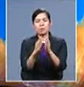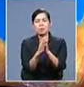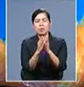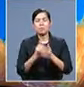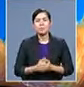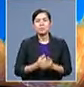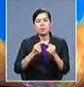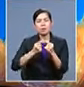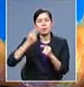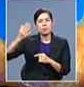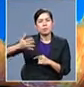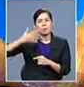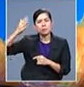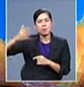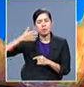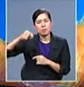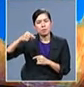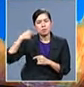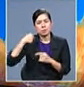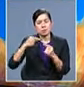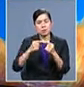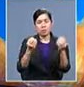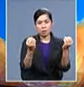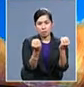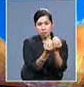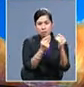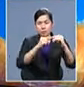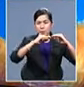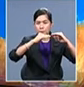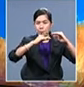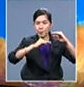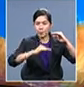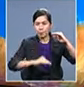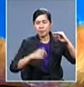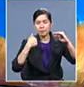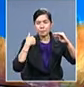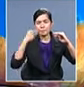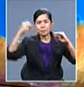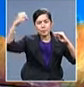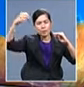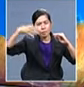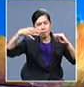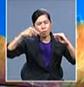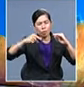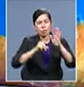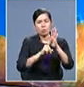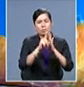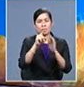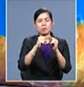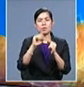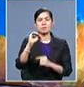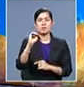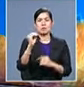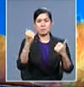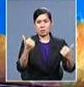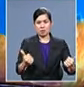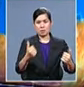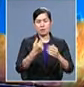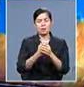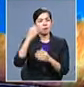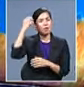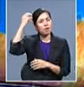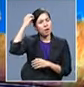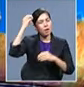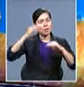ายุฤดูร้อนในบริเวณนี้ทำให้ความร้อนตรงนี้ครับลดลงกันทั่วหน้านะครับจากเคยสูงสุดระดับ40องศาตอนนี้กรุงเวียงจันทน์ของลาวเ